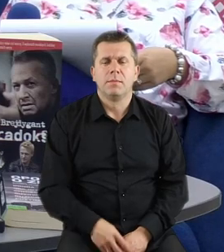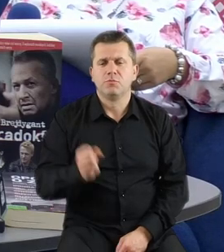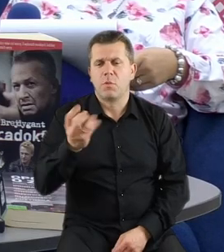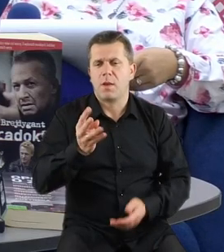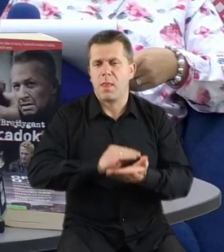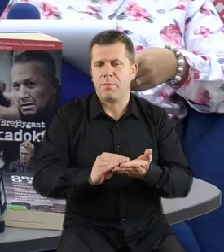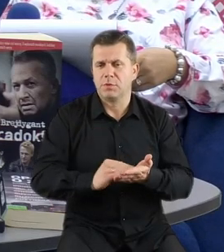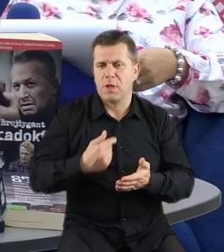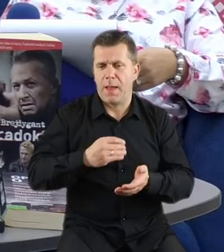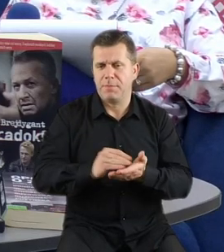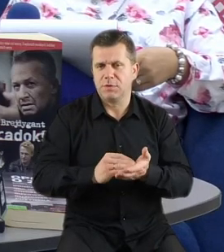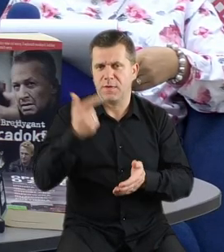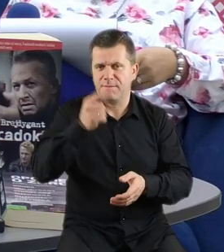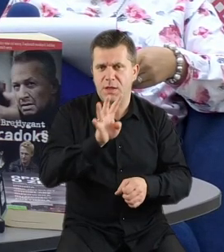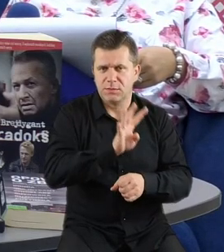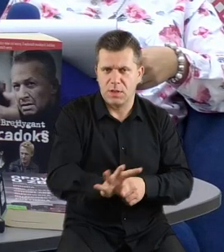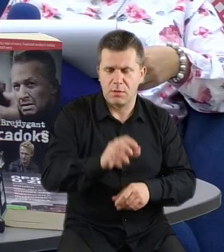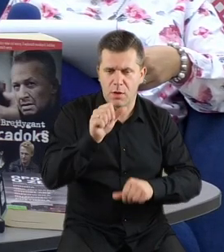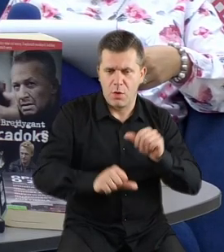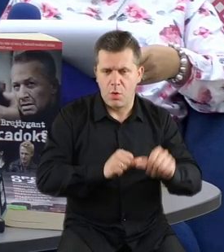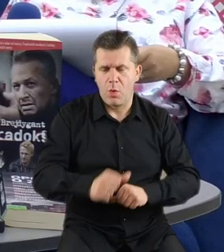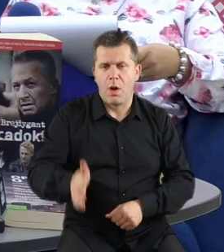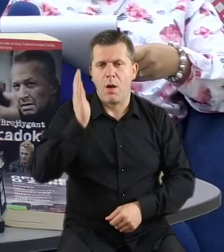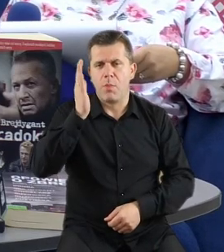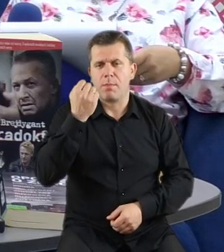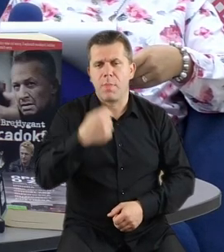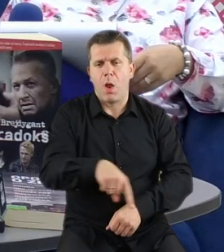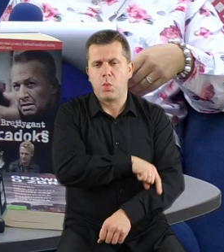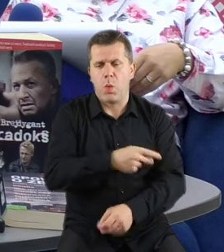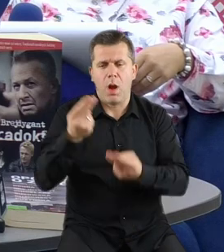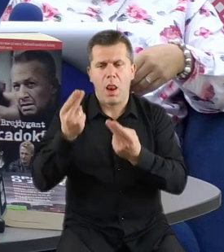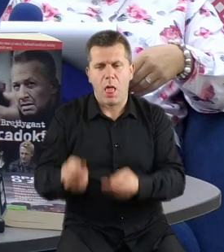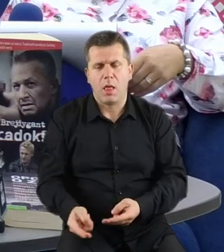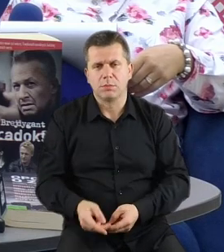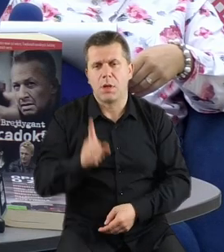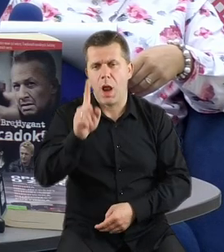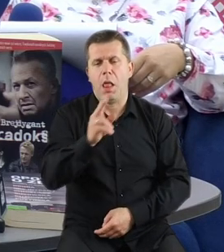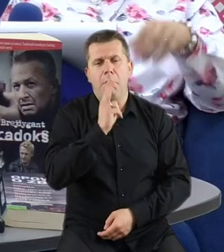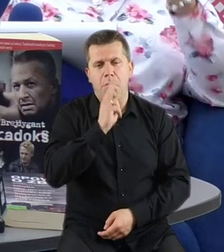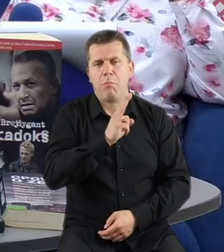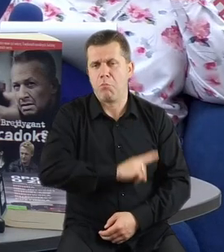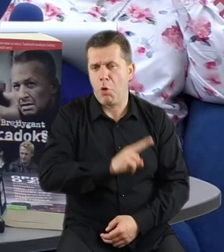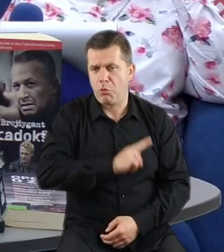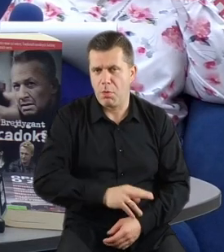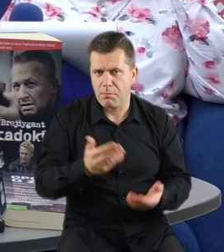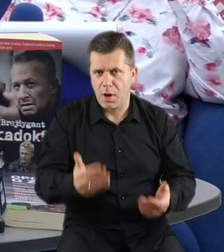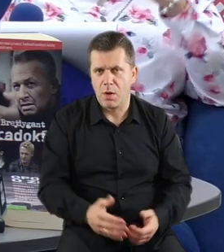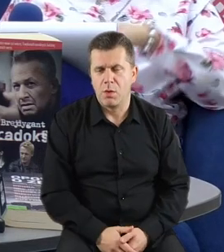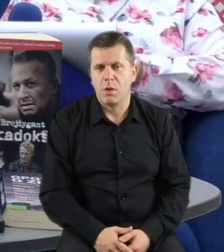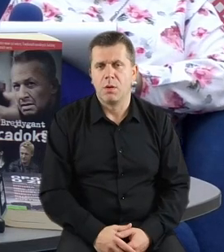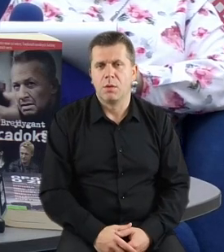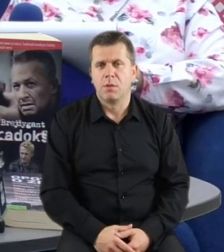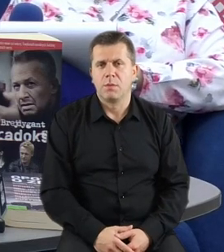Napisane. Ja to pisałem w 2014 roku, potem to bardzo długo leżało, ale bardzo się podobało, ale no jakby w